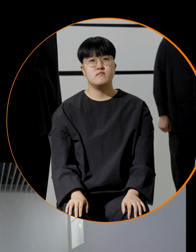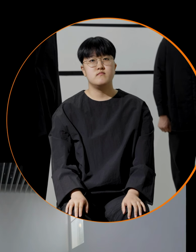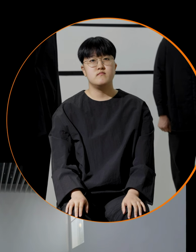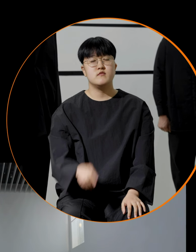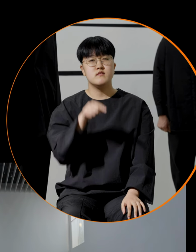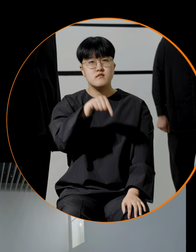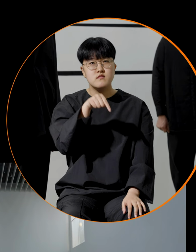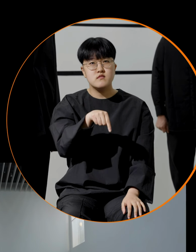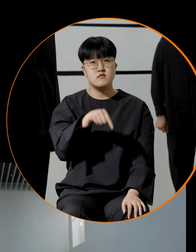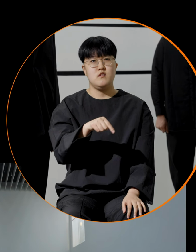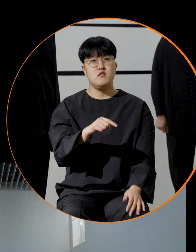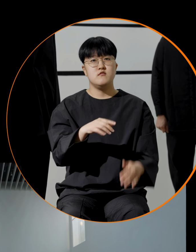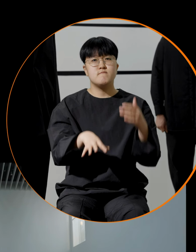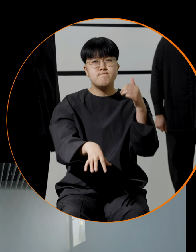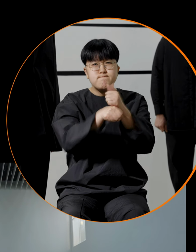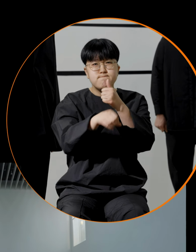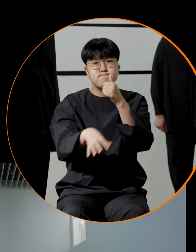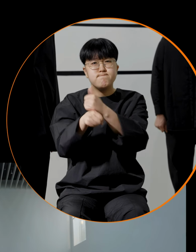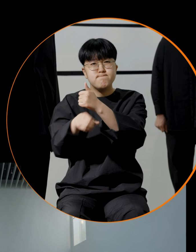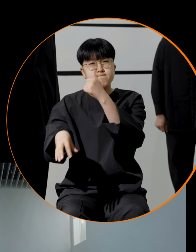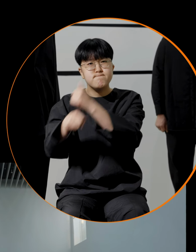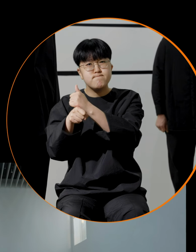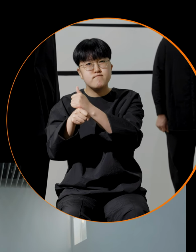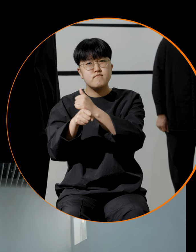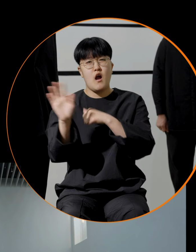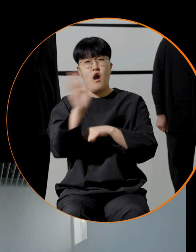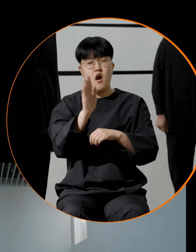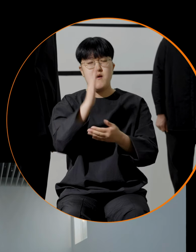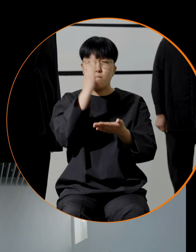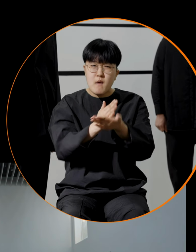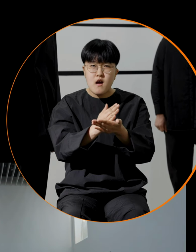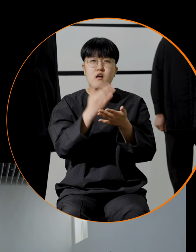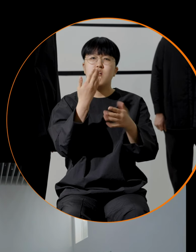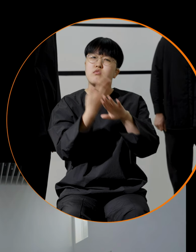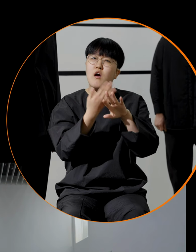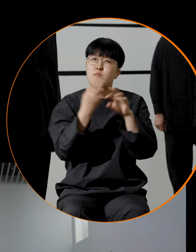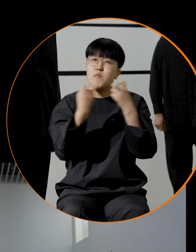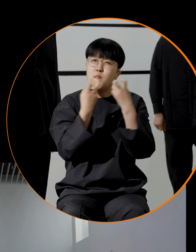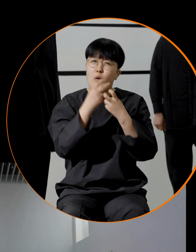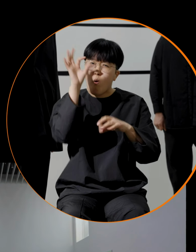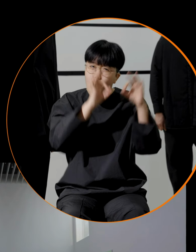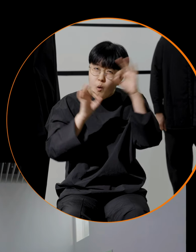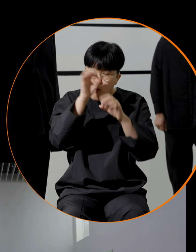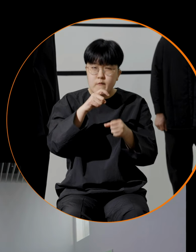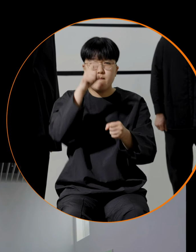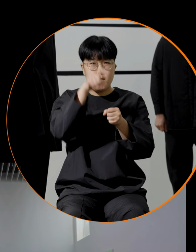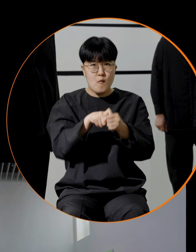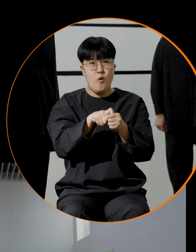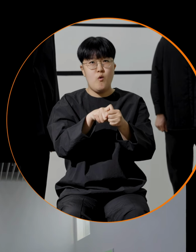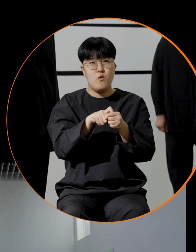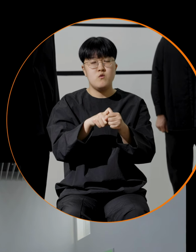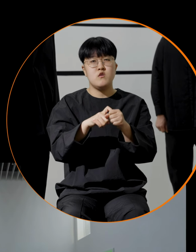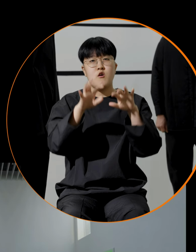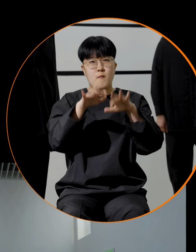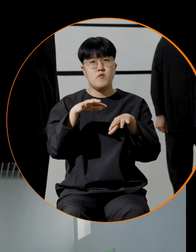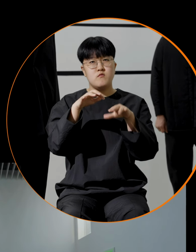이 작업은 거대 플랫폼의 중앙화에 대안을 시도하는 엔지니어와 활동가들에게서 영감을